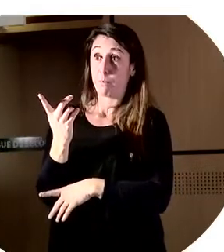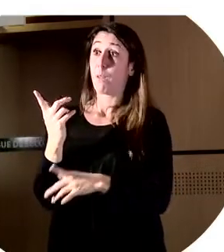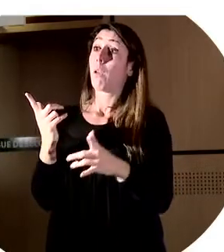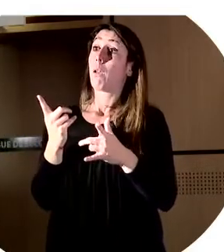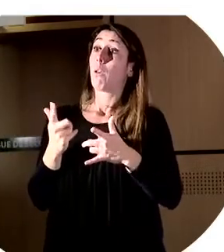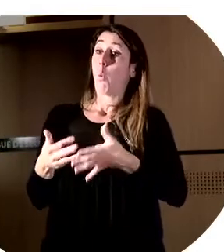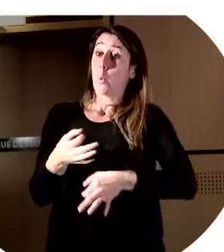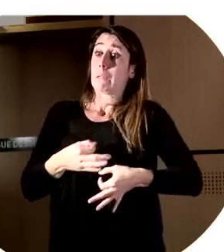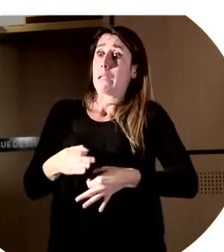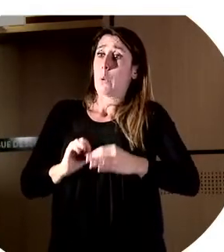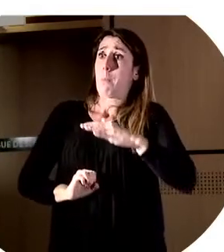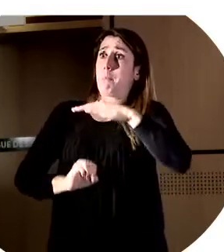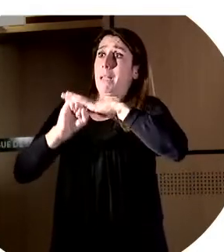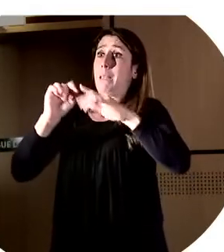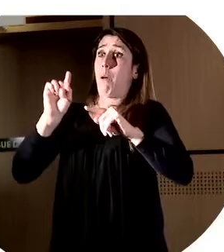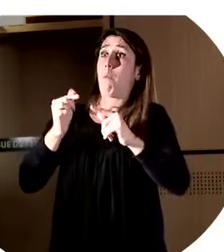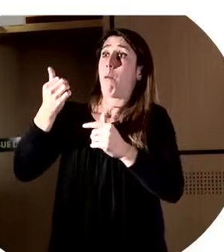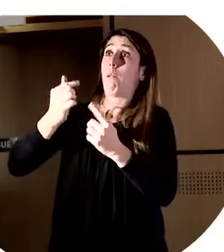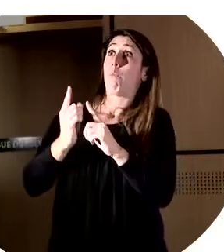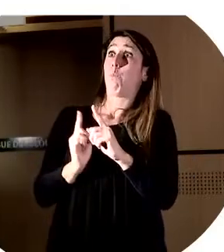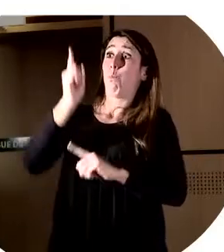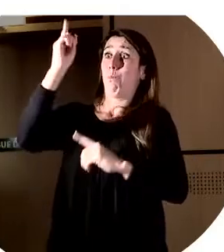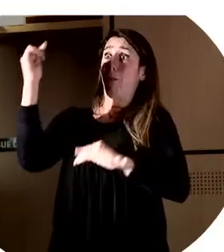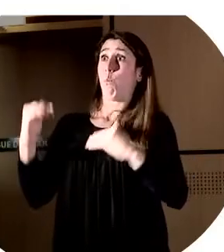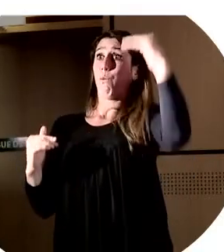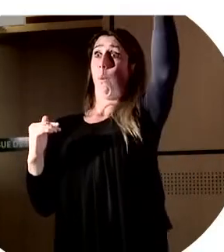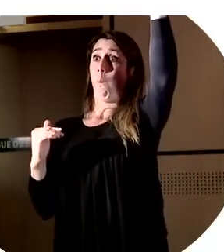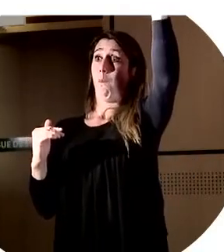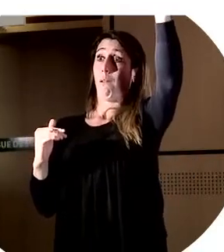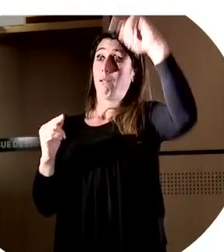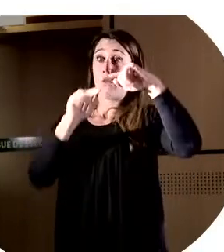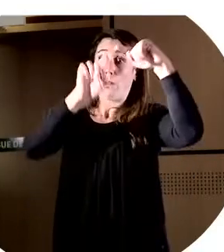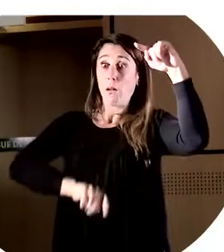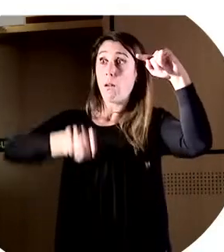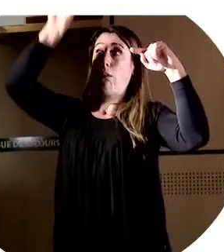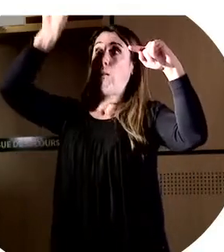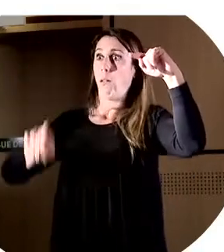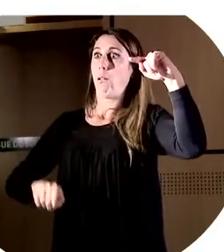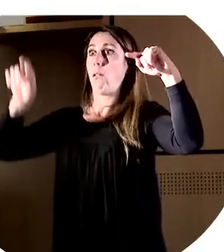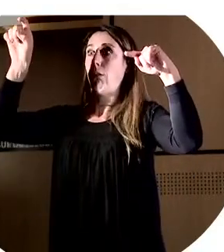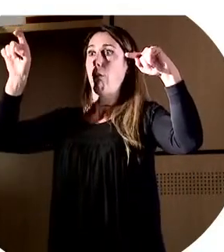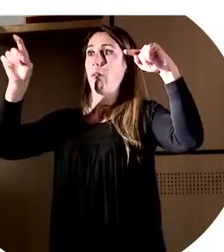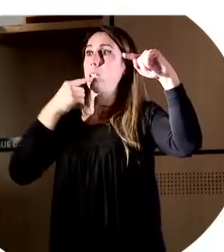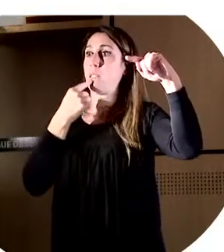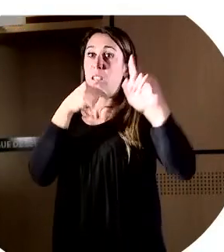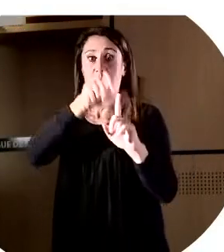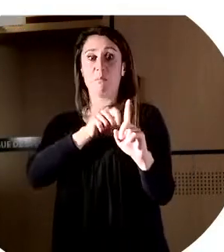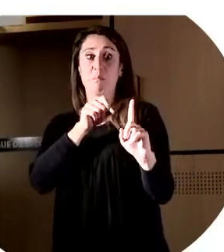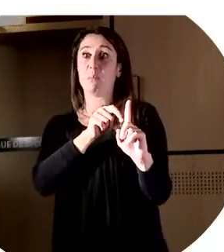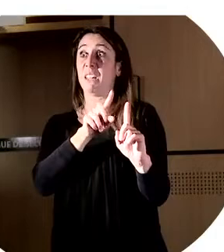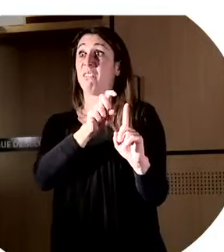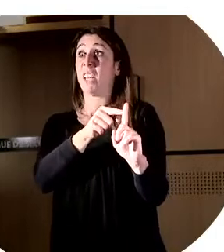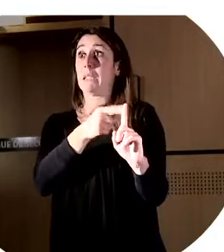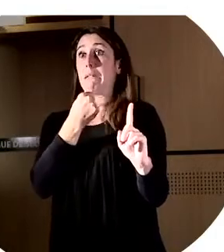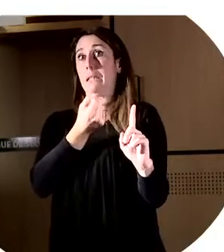pour ce patient est elle aussi beaucoup plus forte. Donc vraisemblablement, pour ce patient-là, non seulement le médicament sera moins